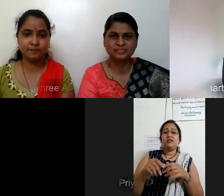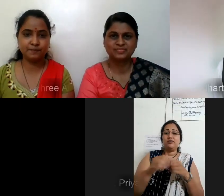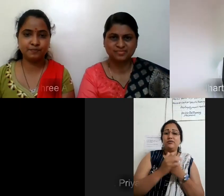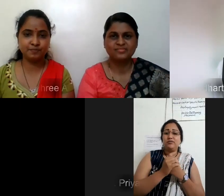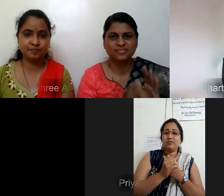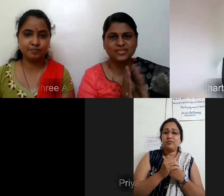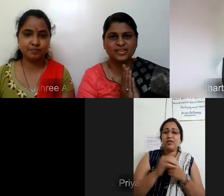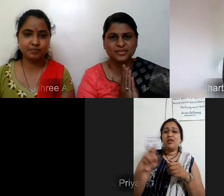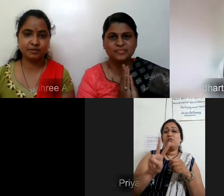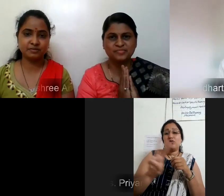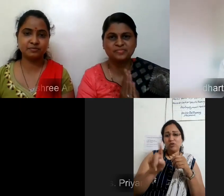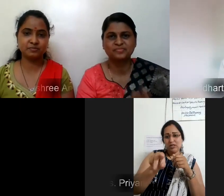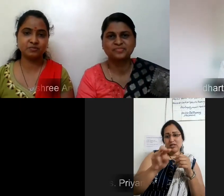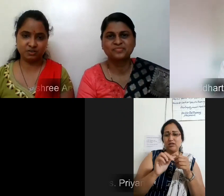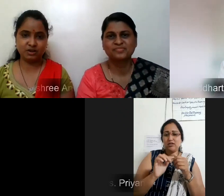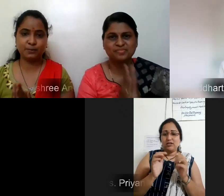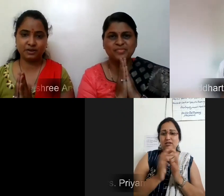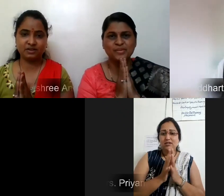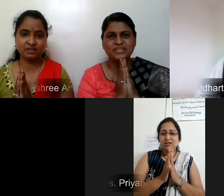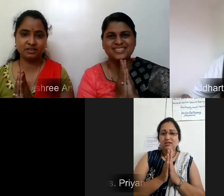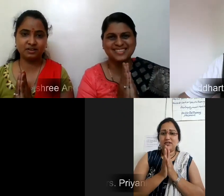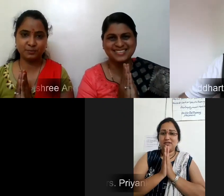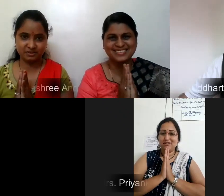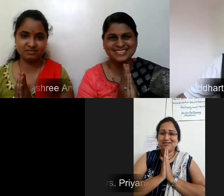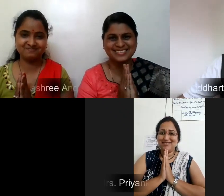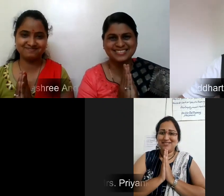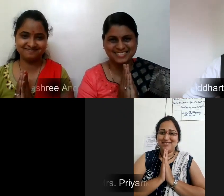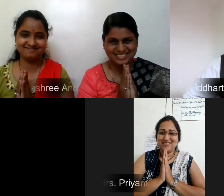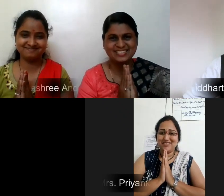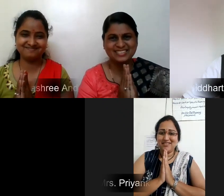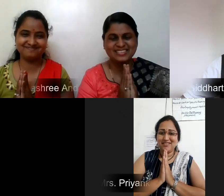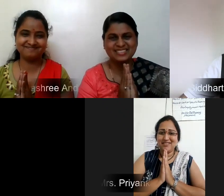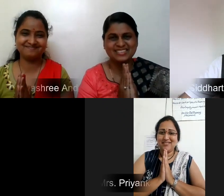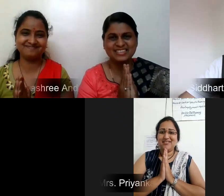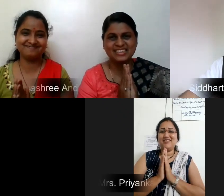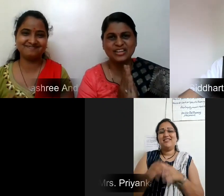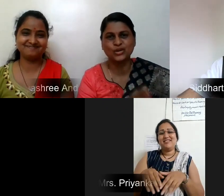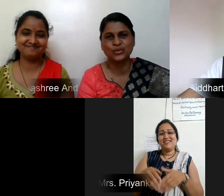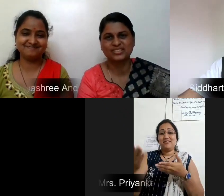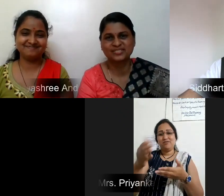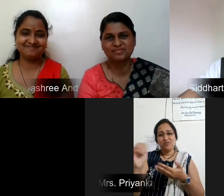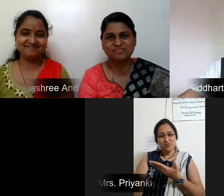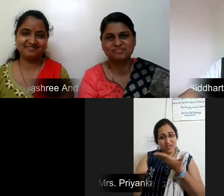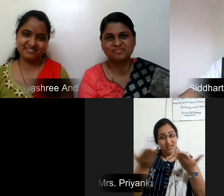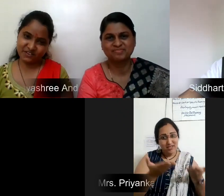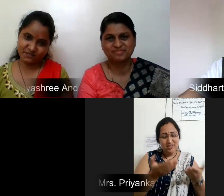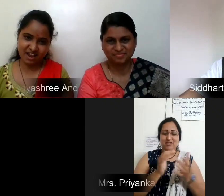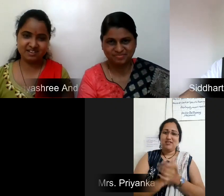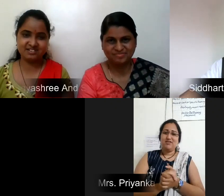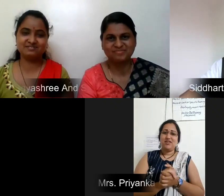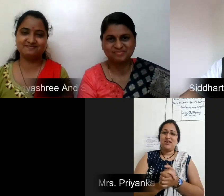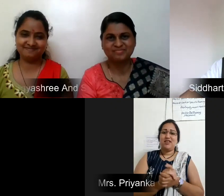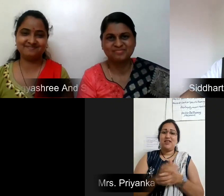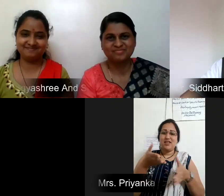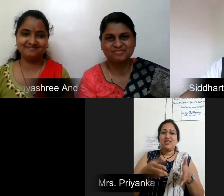स्मिता जी और प्रियंका जी, नमस्ते और आपका बहुत बहुत स्वागत है एसेस ऑफ एबिलिंपिक्स में।